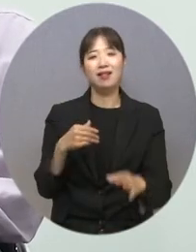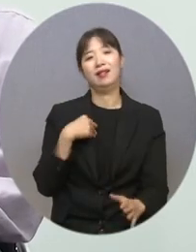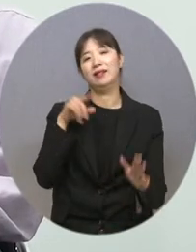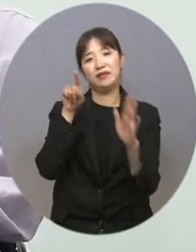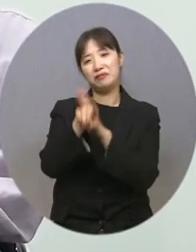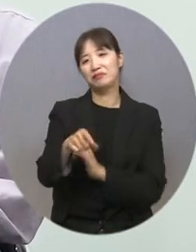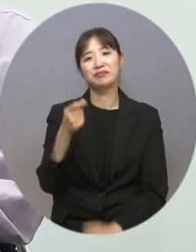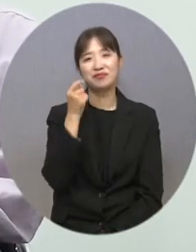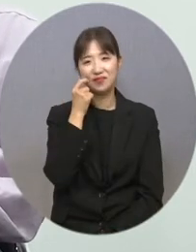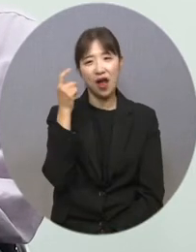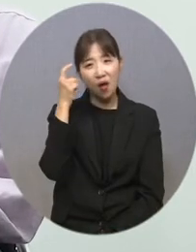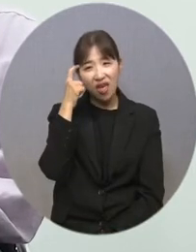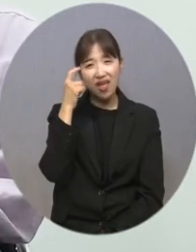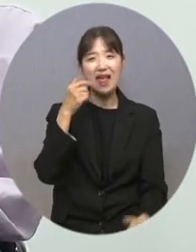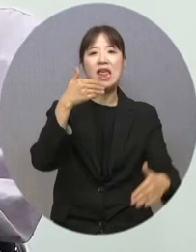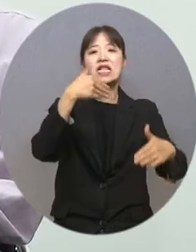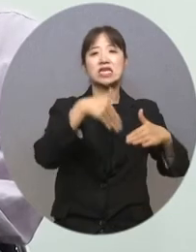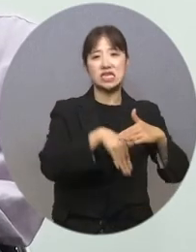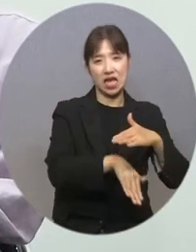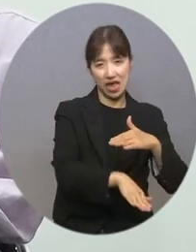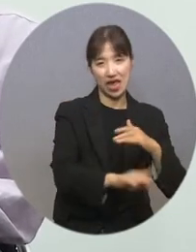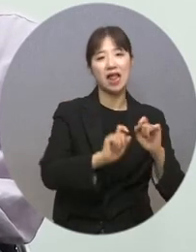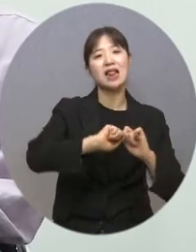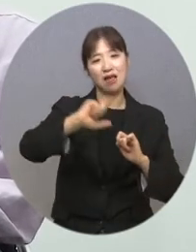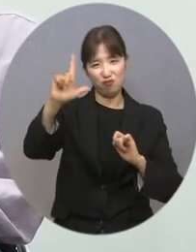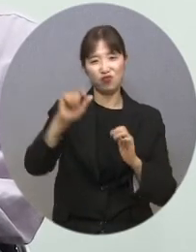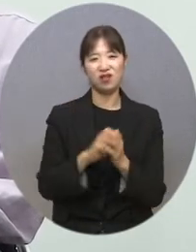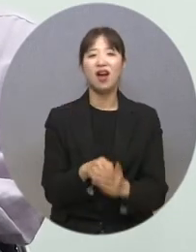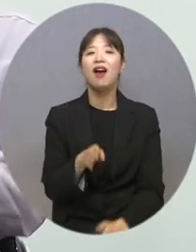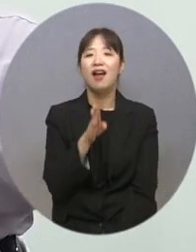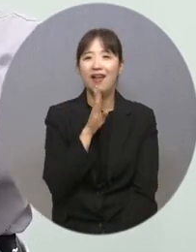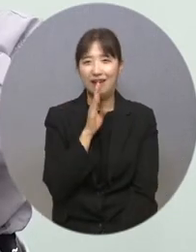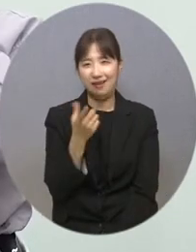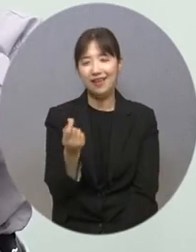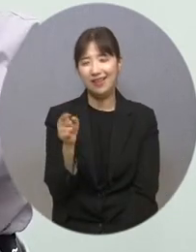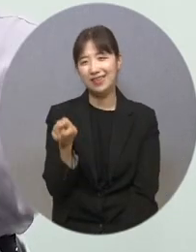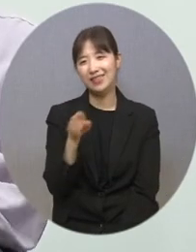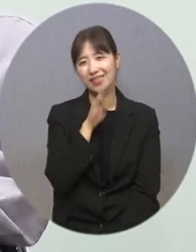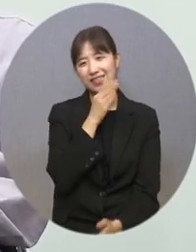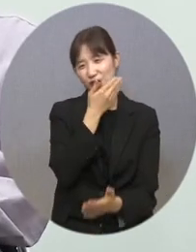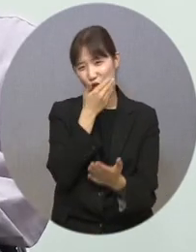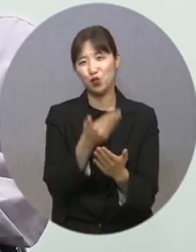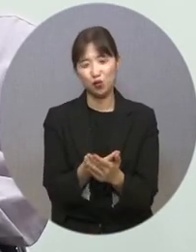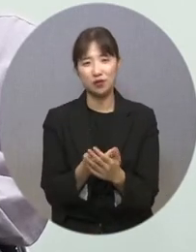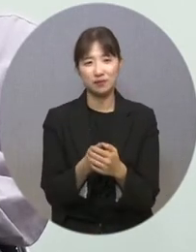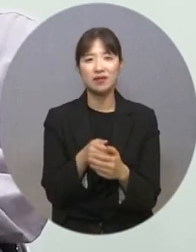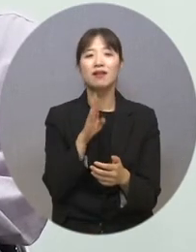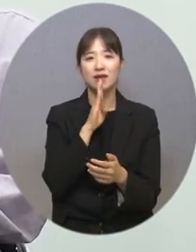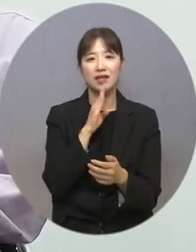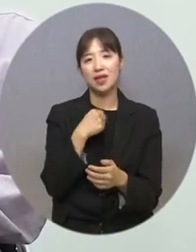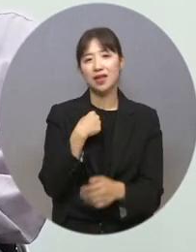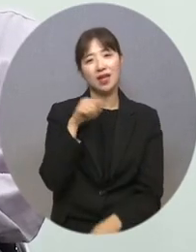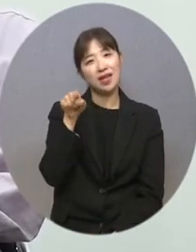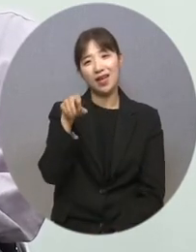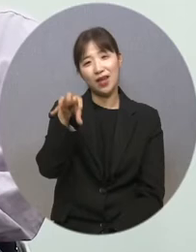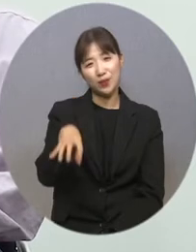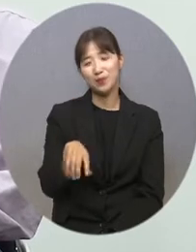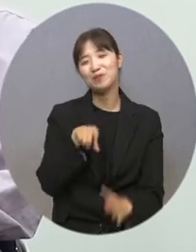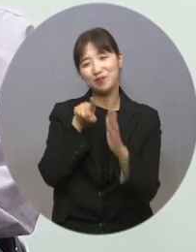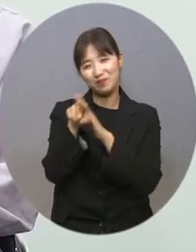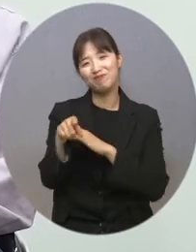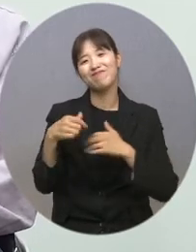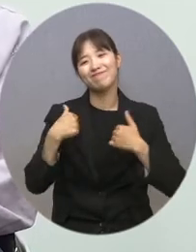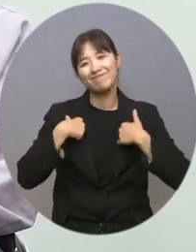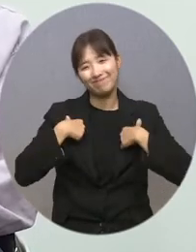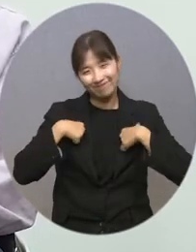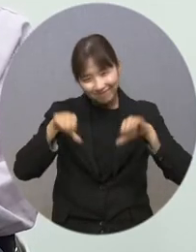없어요 타 치아의 있거나 100시간 여기가 중요한 보인 돼요 그죠 4 그래서 는 크고 색 하는것을 아이 포기했습니다